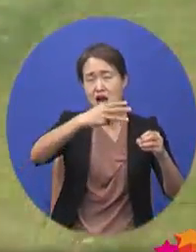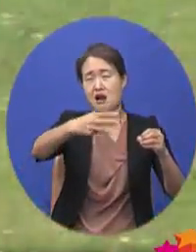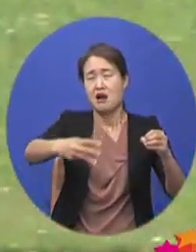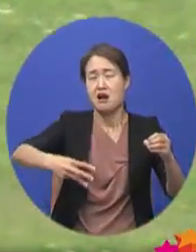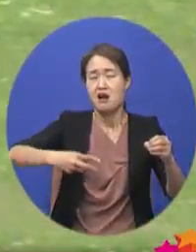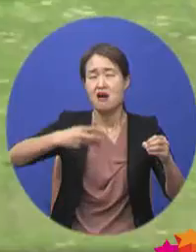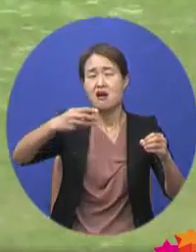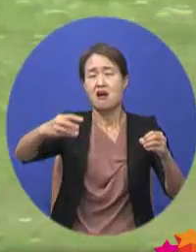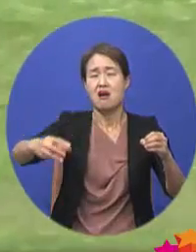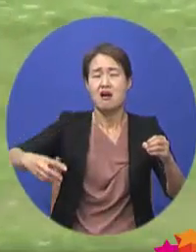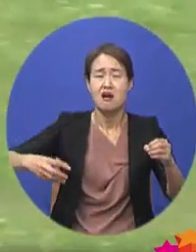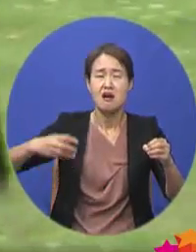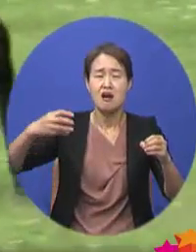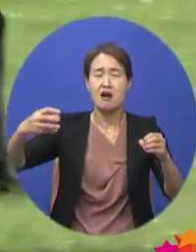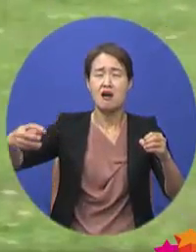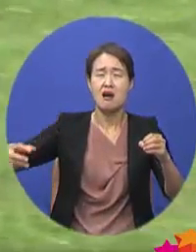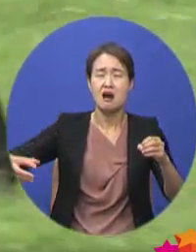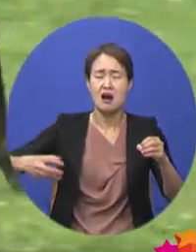철조망이